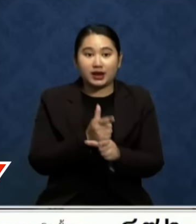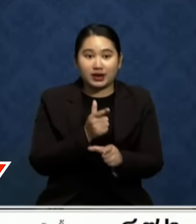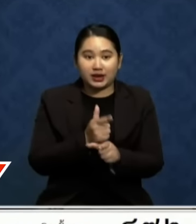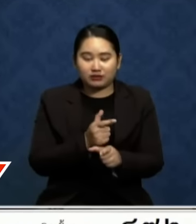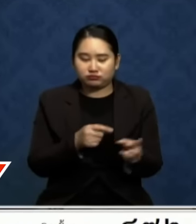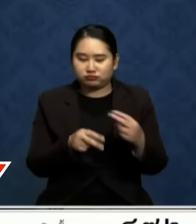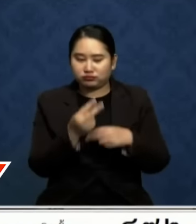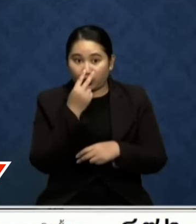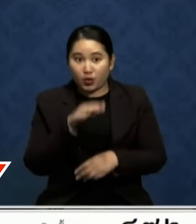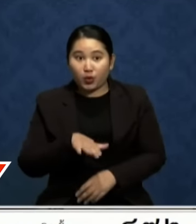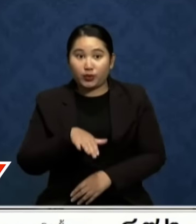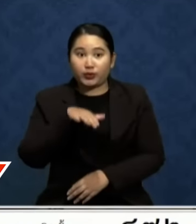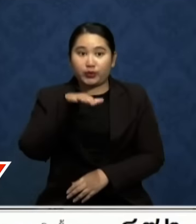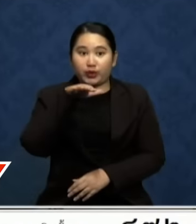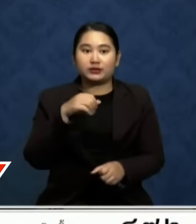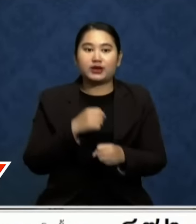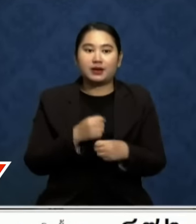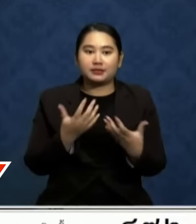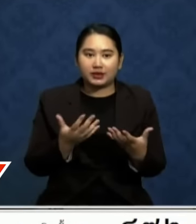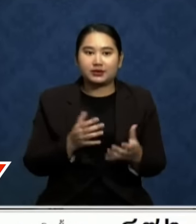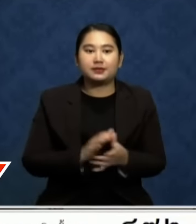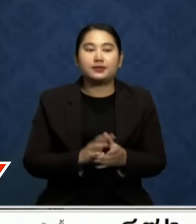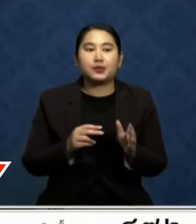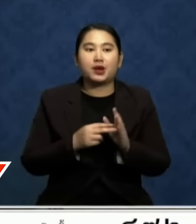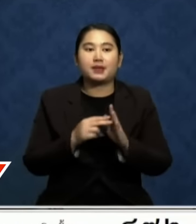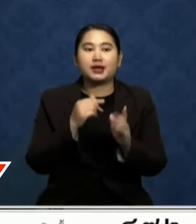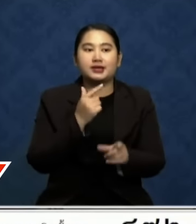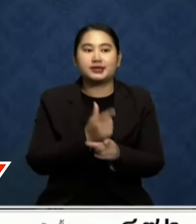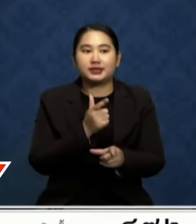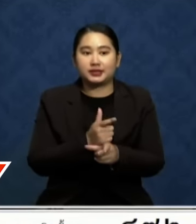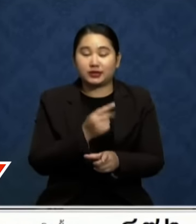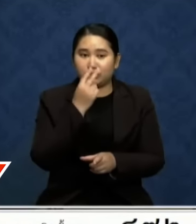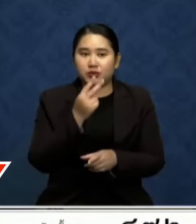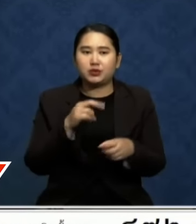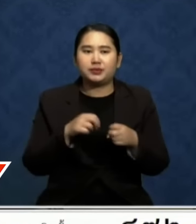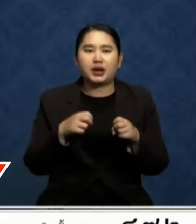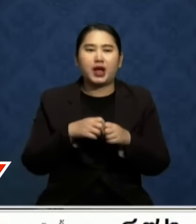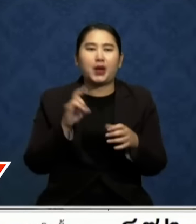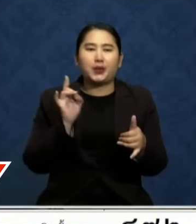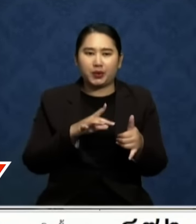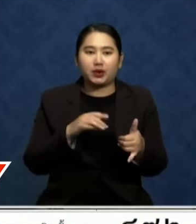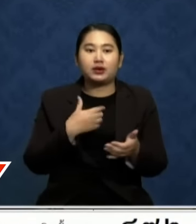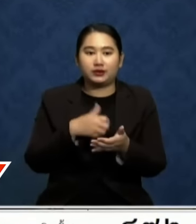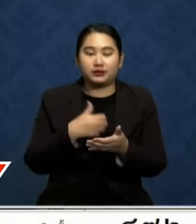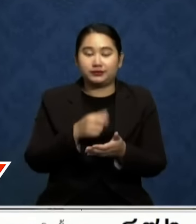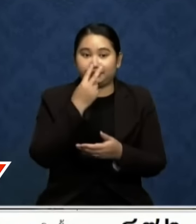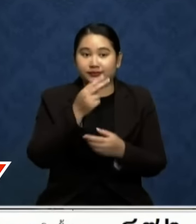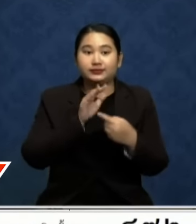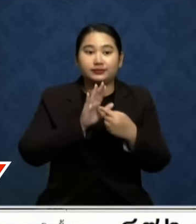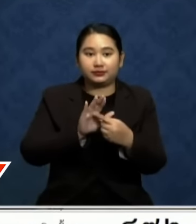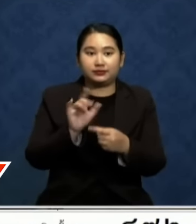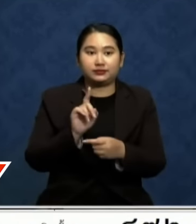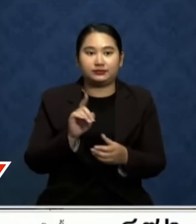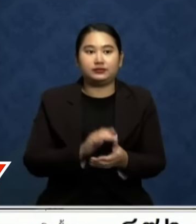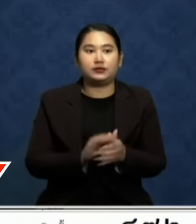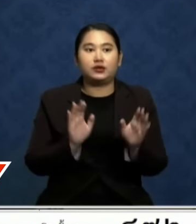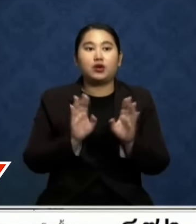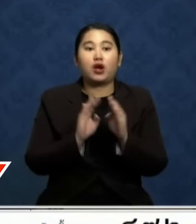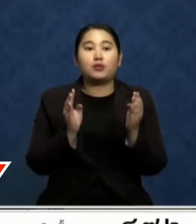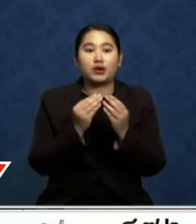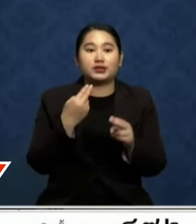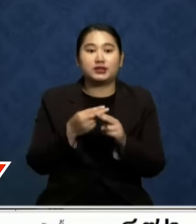ากรคนนี้ได้เติบโตมายังไงเขาก็ถูกเลี้ยงดูมาด้วยความรุนแรงดิฉันขอยกตัวอย่างหนึ่งเคสนะคะเรื่องของครอบครัวเวส